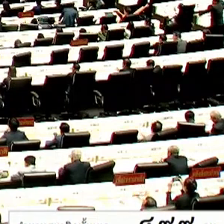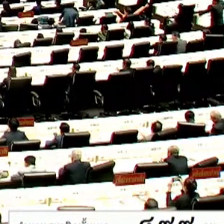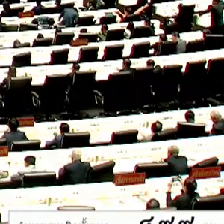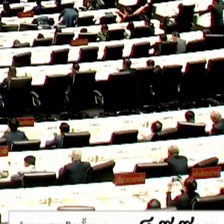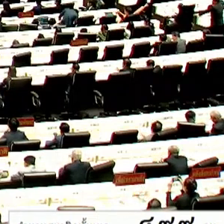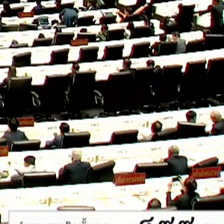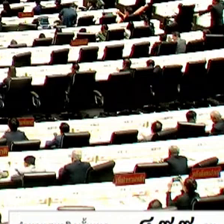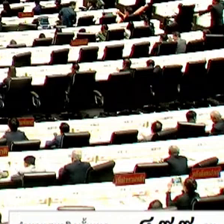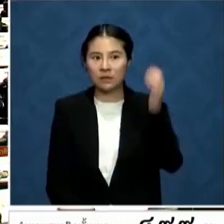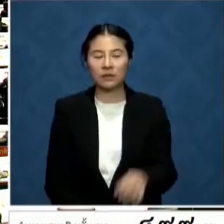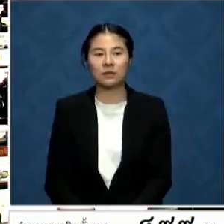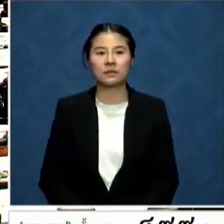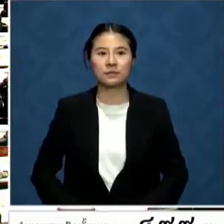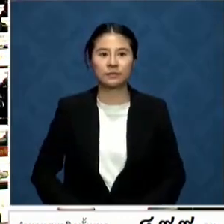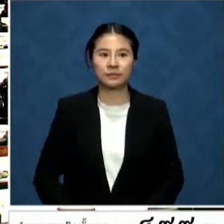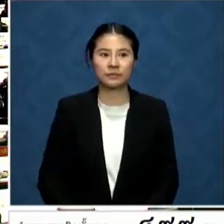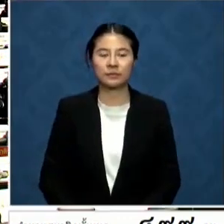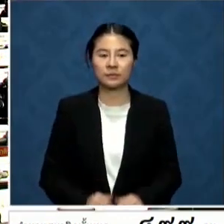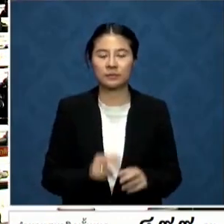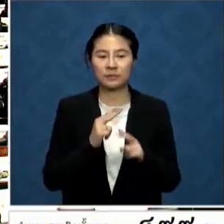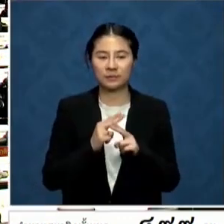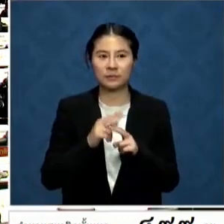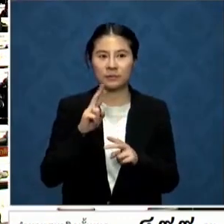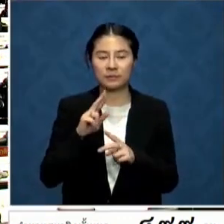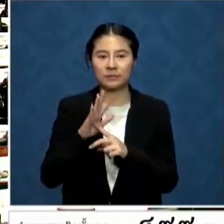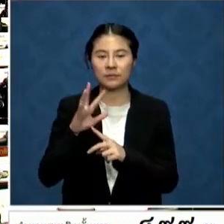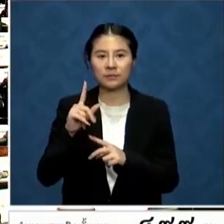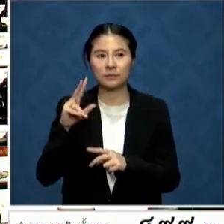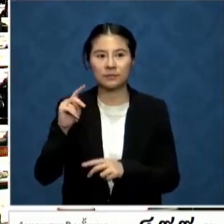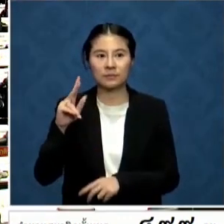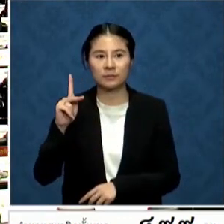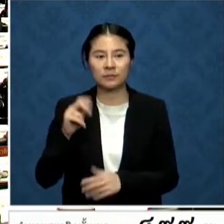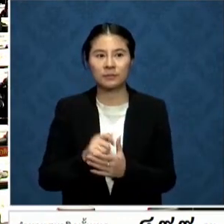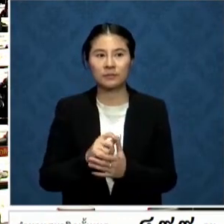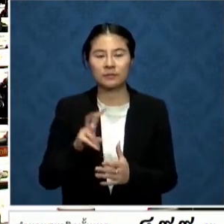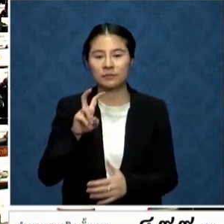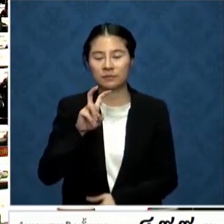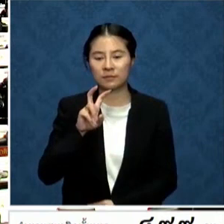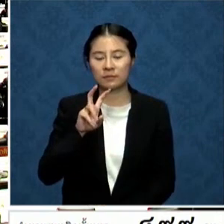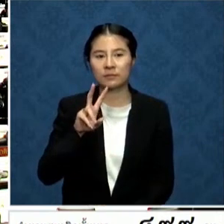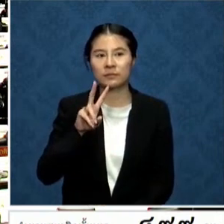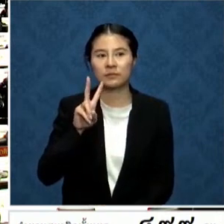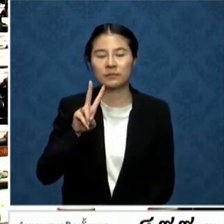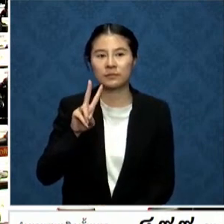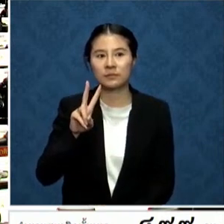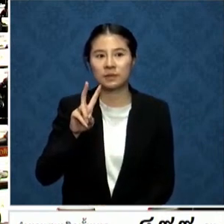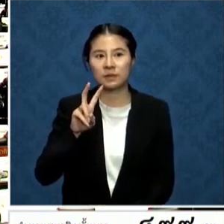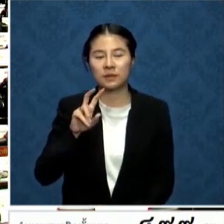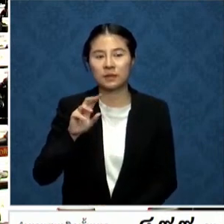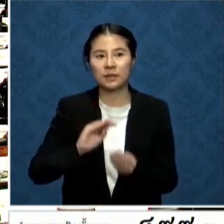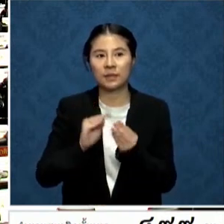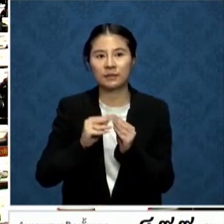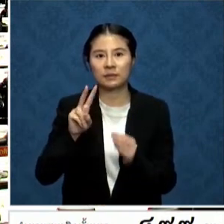ครับท่านประธานคะดิฉันรักชนกสีนอก298เห็นด้วยค่ะครับเจ้าหน้าที่บันทึก